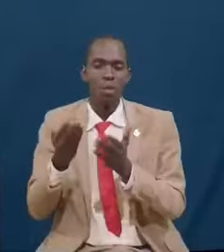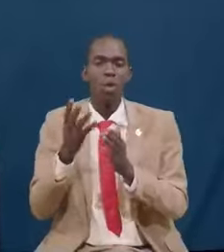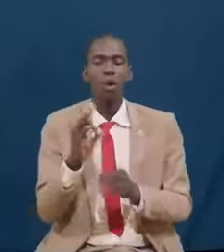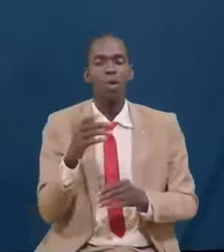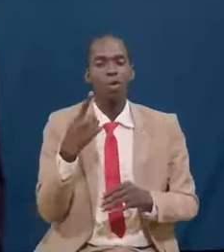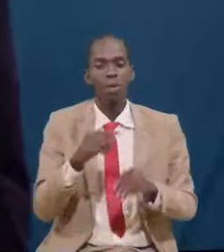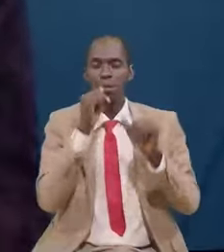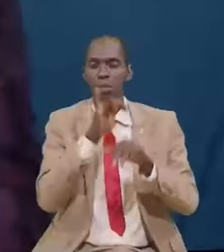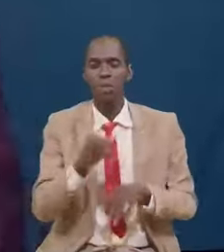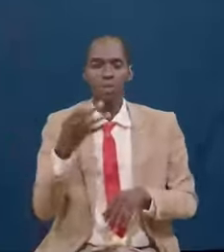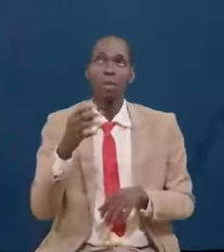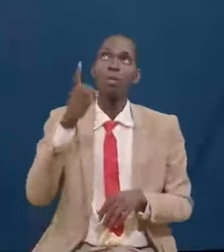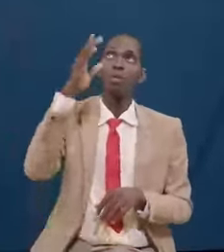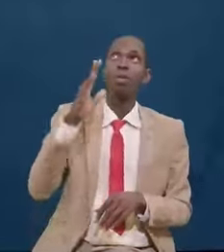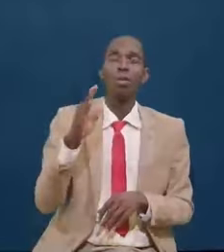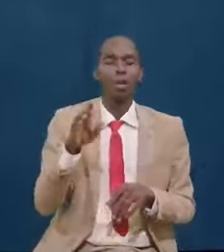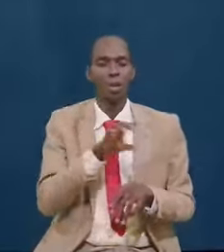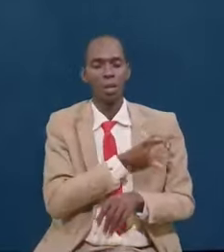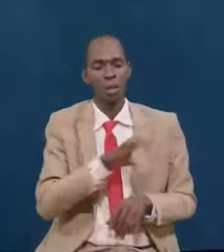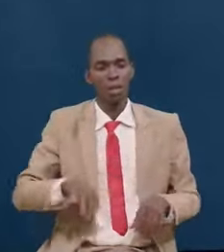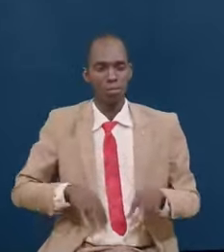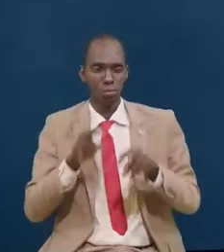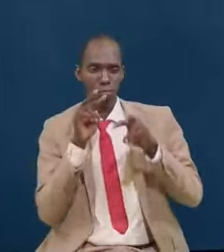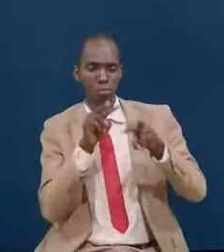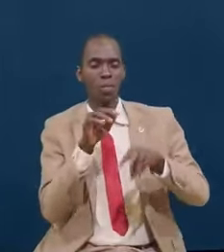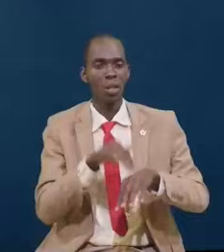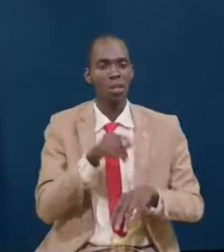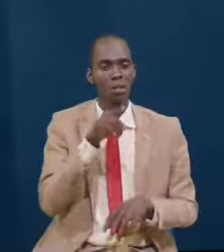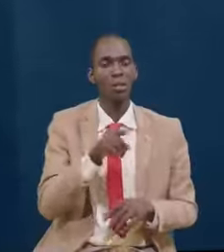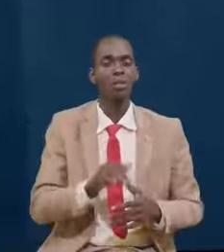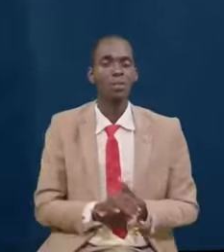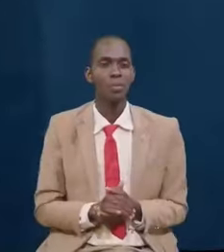et que c'est lui qui portait les bénédictions de Dieu, l'a regardé.